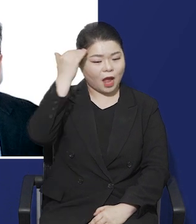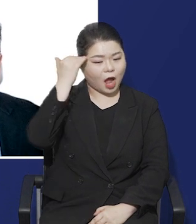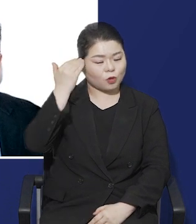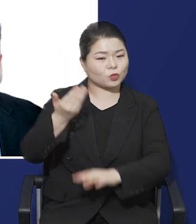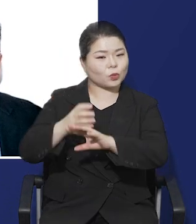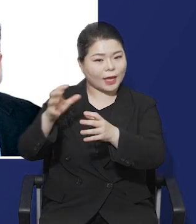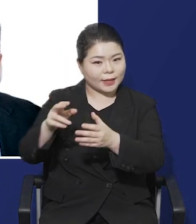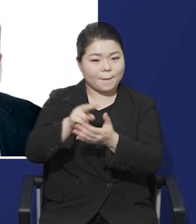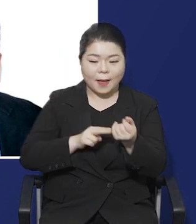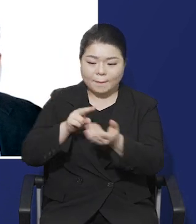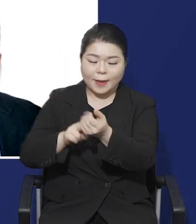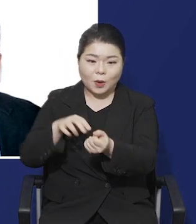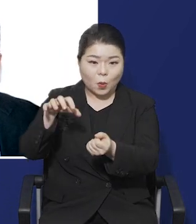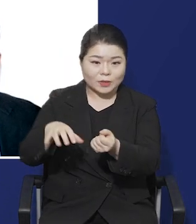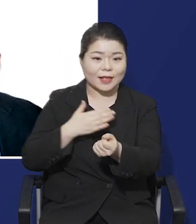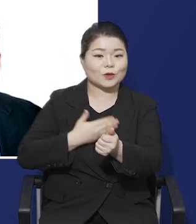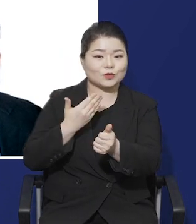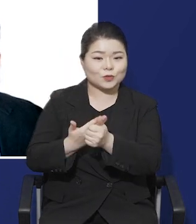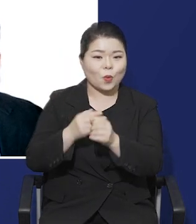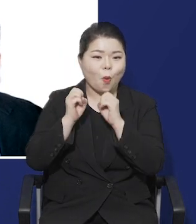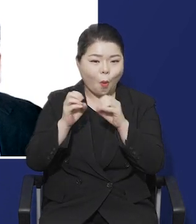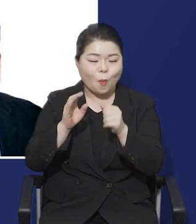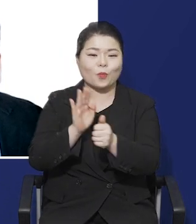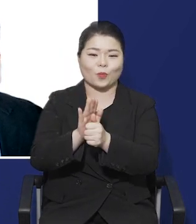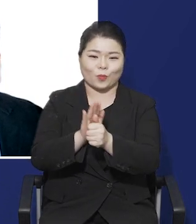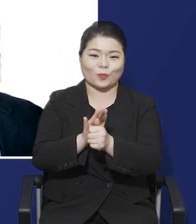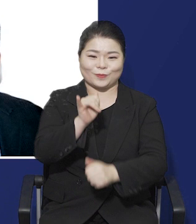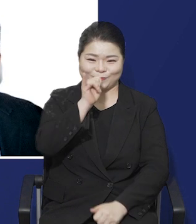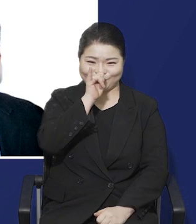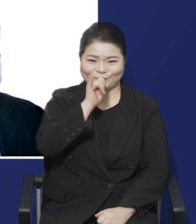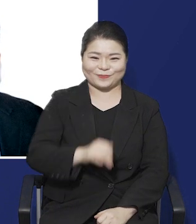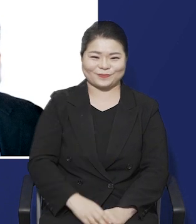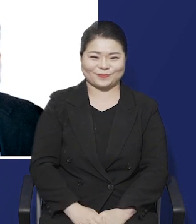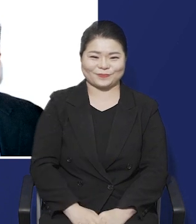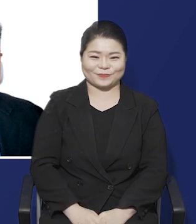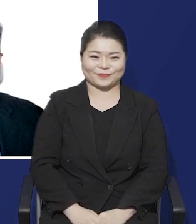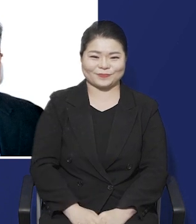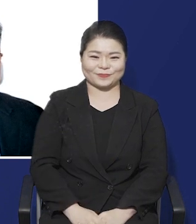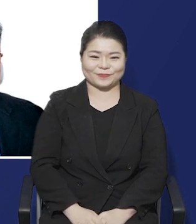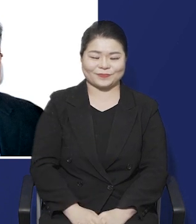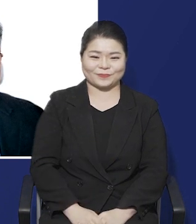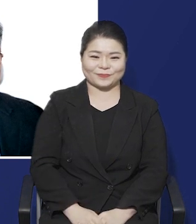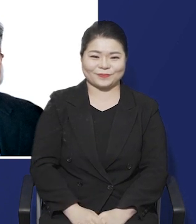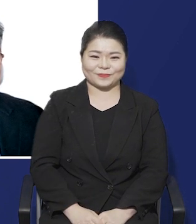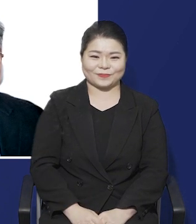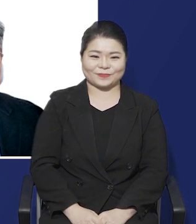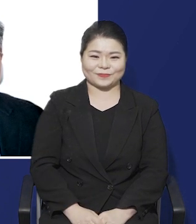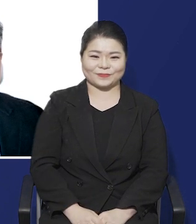확보해주고 수출 지원 그리고 홍보 지원 등을 하는 그런 사이트가 되겠습니다.